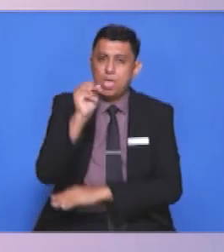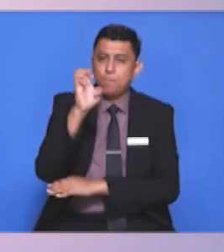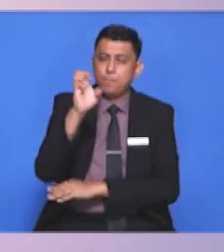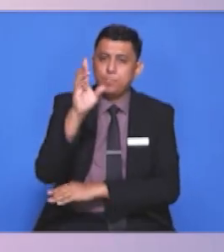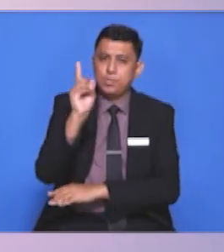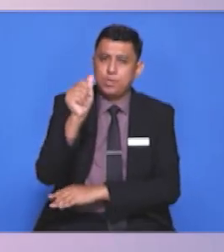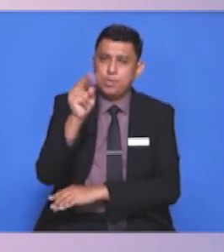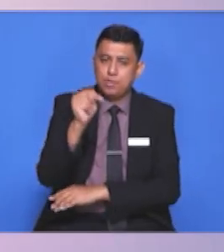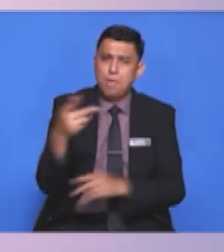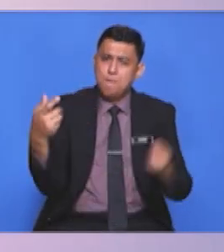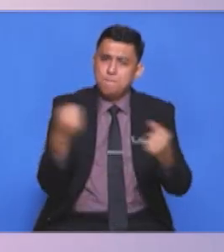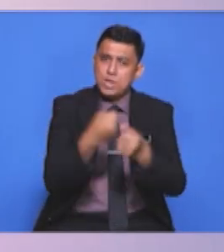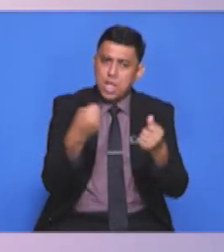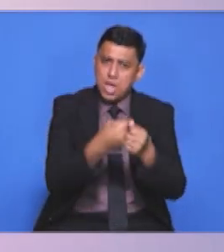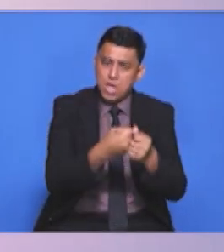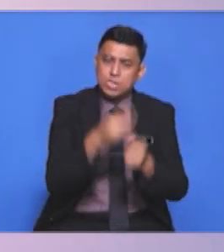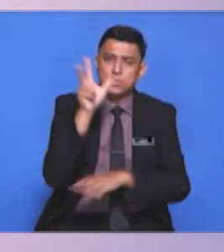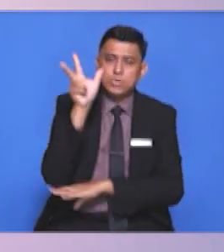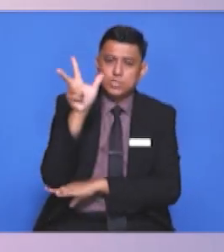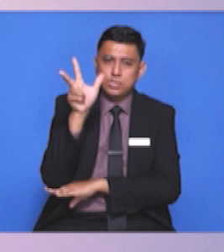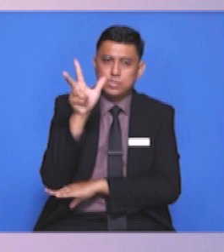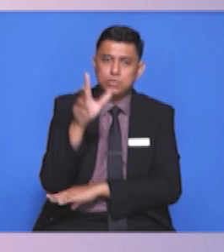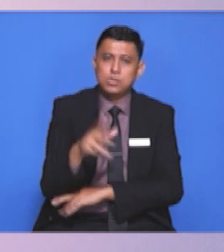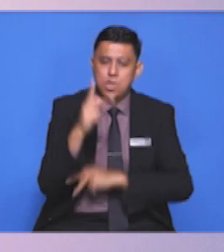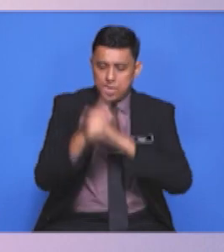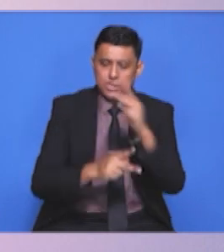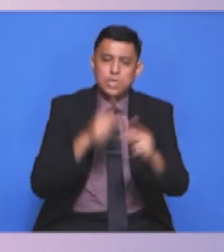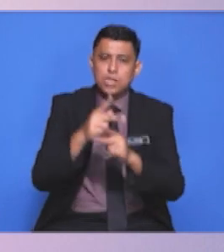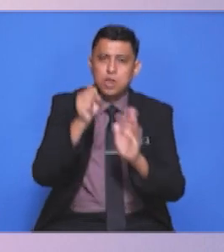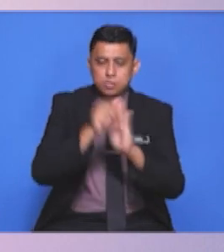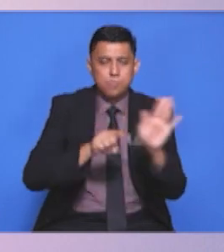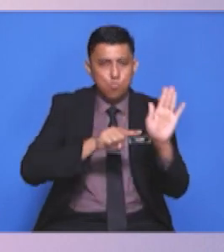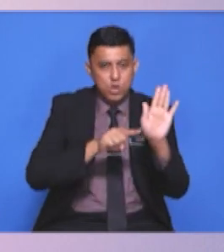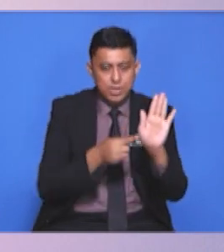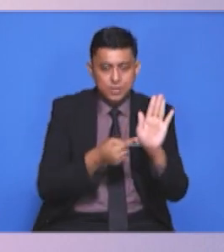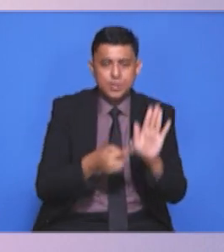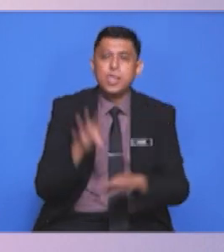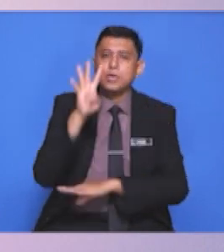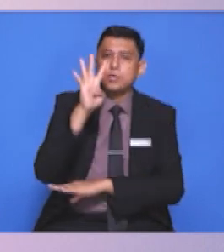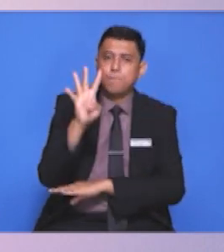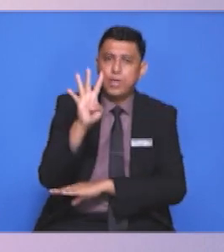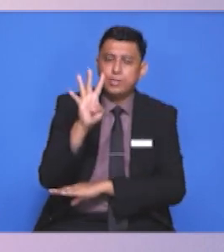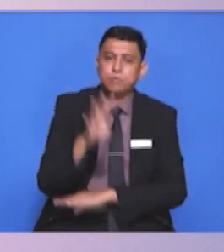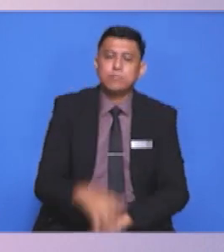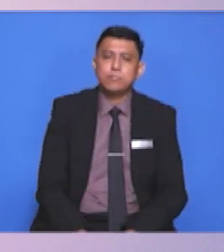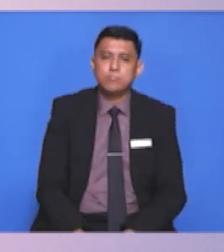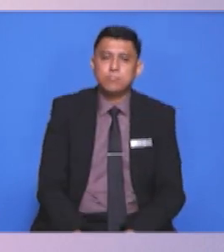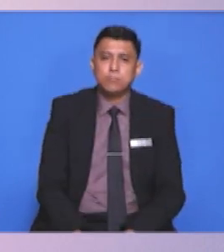perang ketiga kitar semula keempat